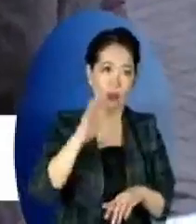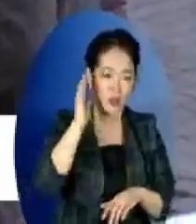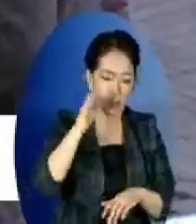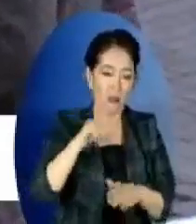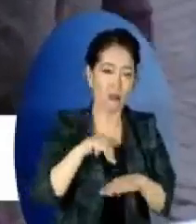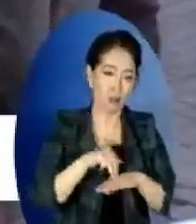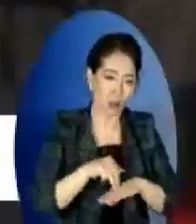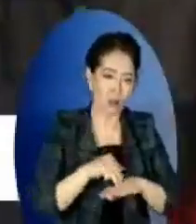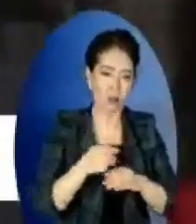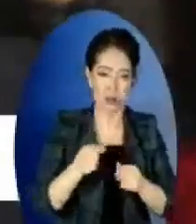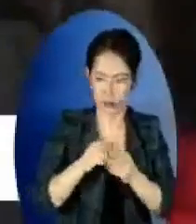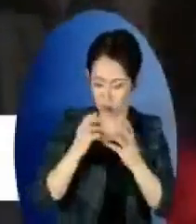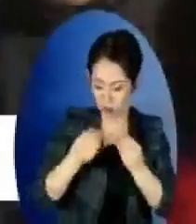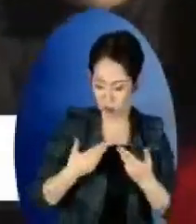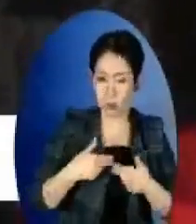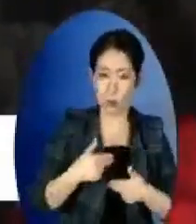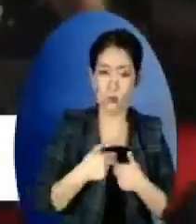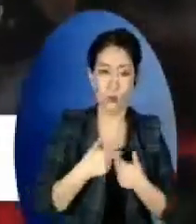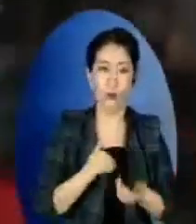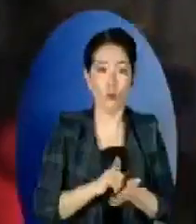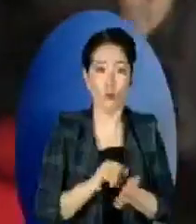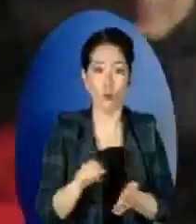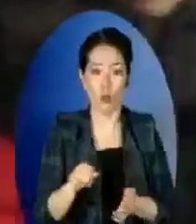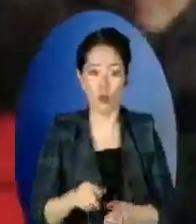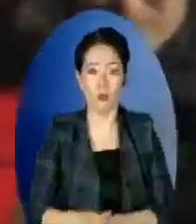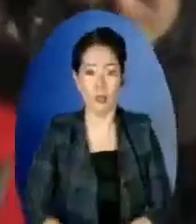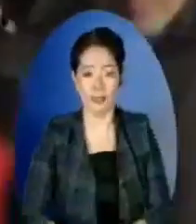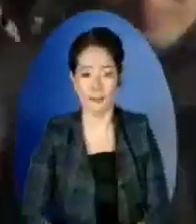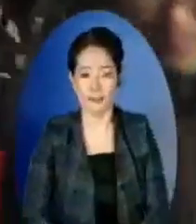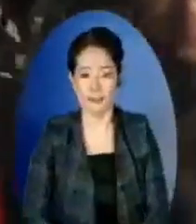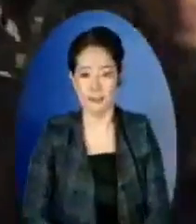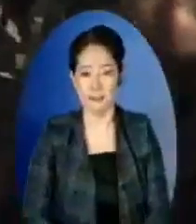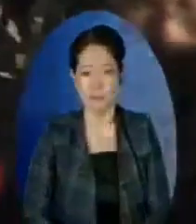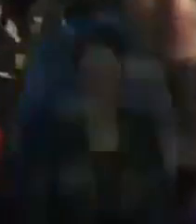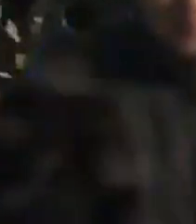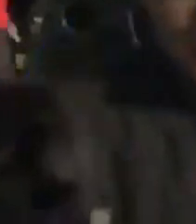байдлыг бүрдүүлэхэд тодорхой хувь нэмэр болдог байна.